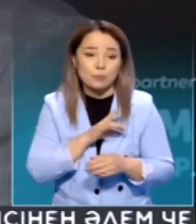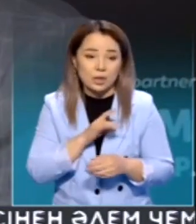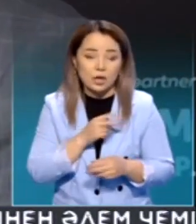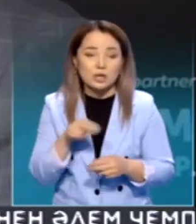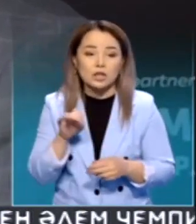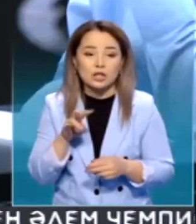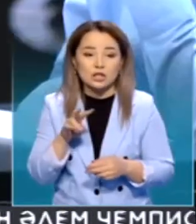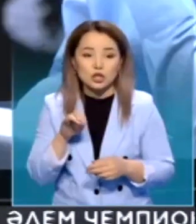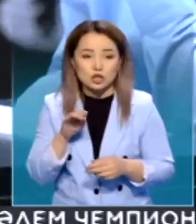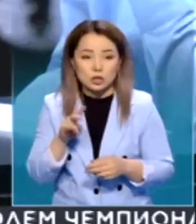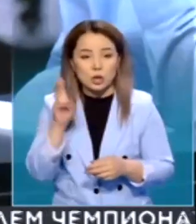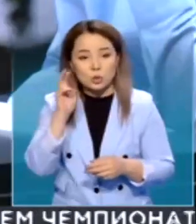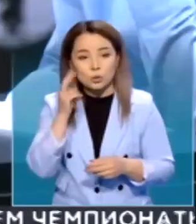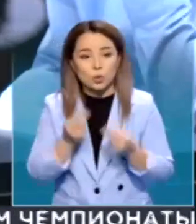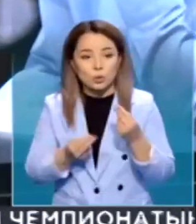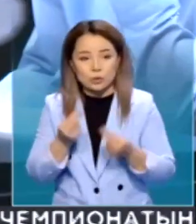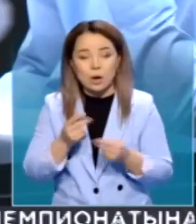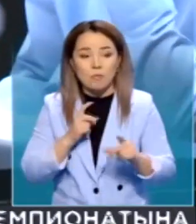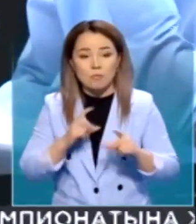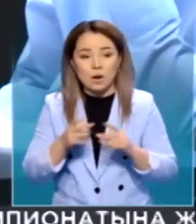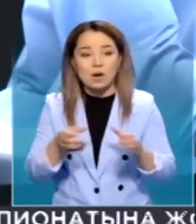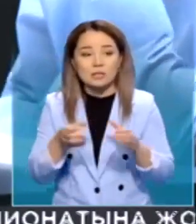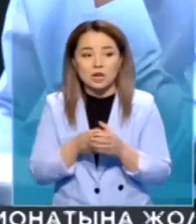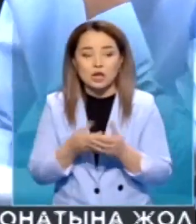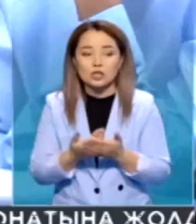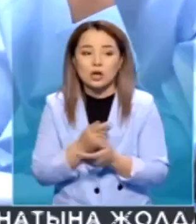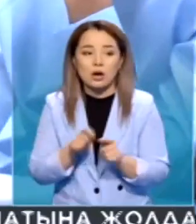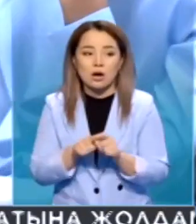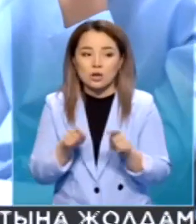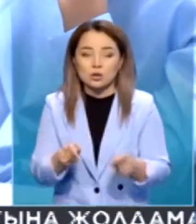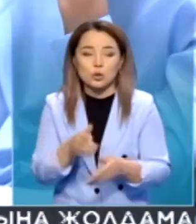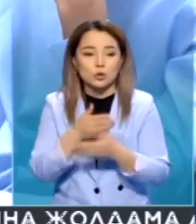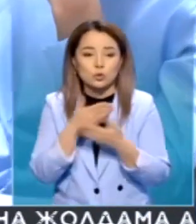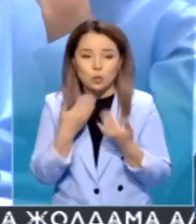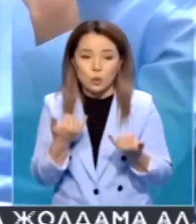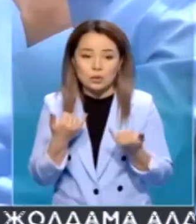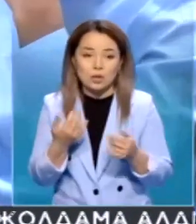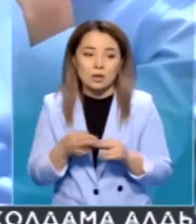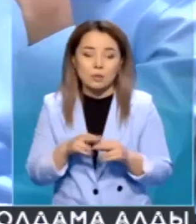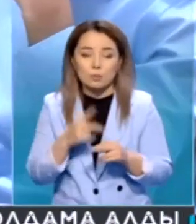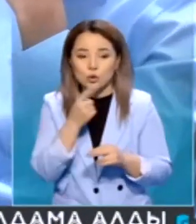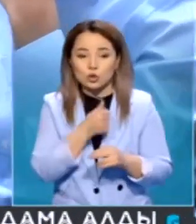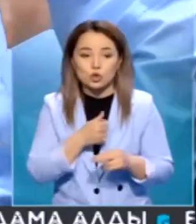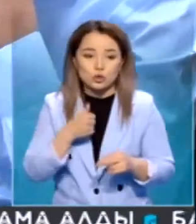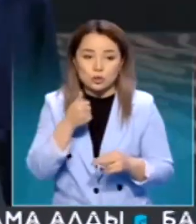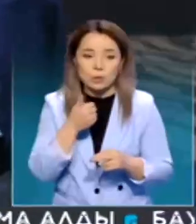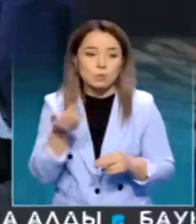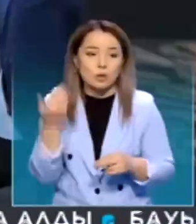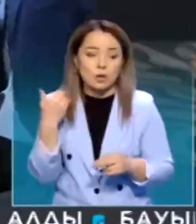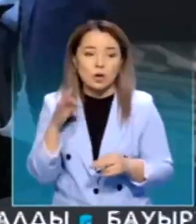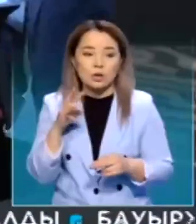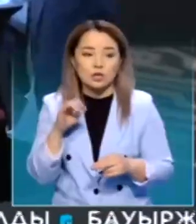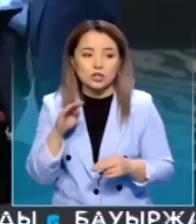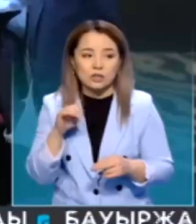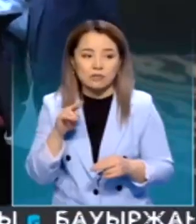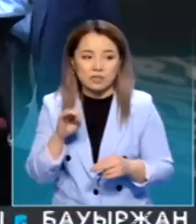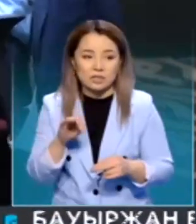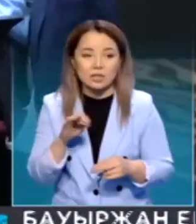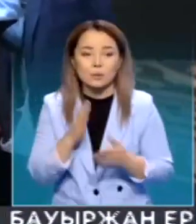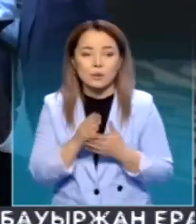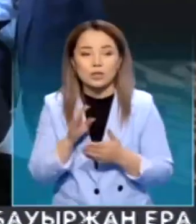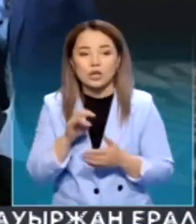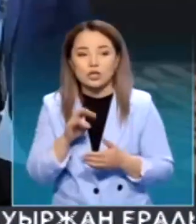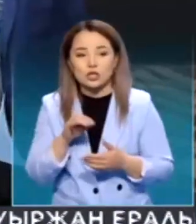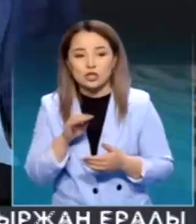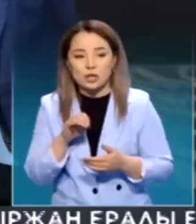Ли Жэнь қарамен ойнап жатыр. Партияда ешқандай жаңалық ашылған жоқ. Неге? Өйткені осыдан бір жыл бұрын Аниш Геримен және Дин Ли